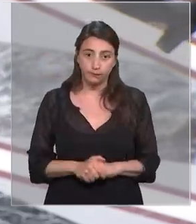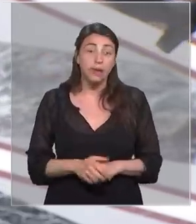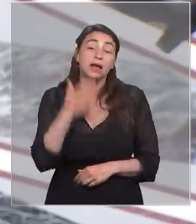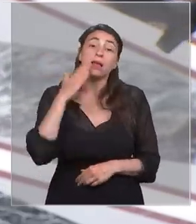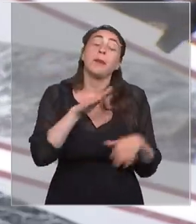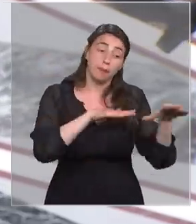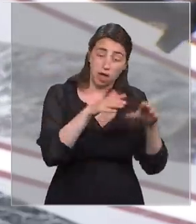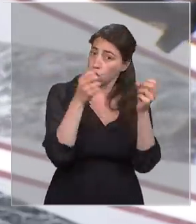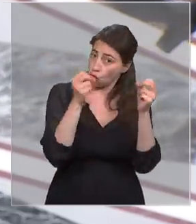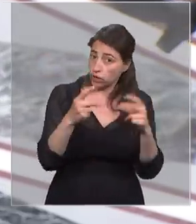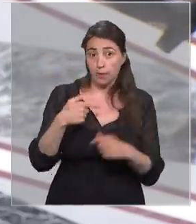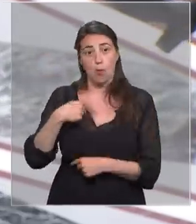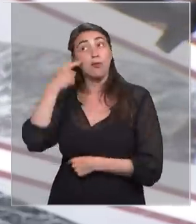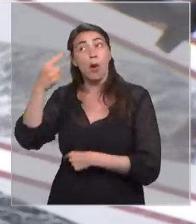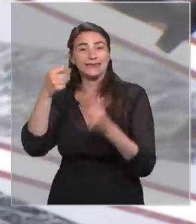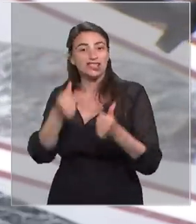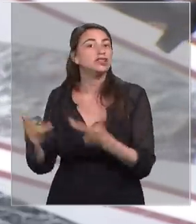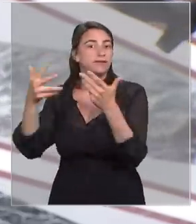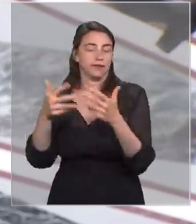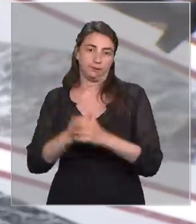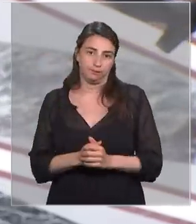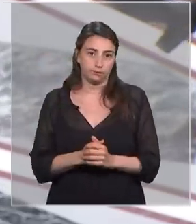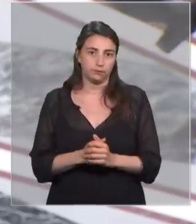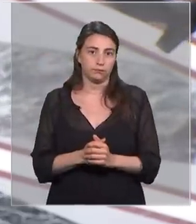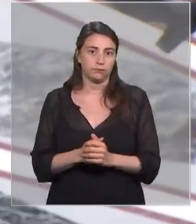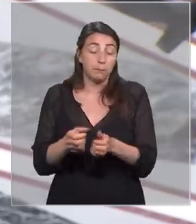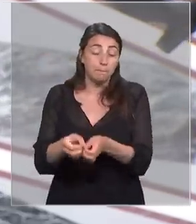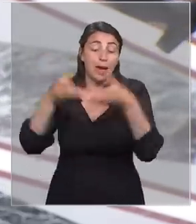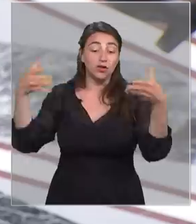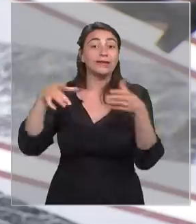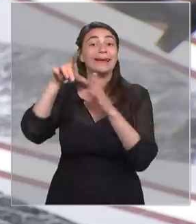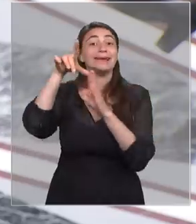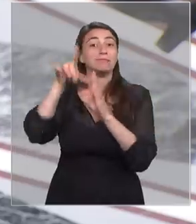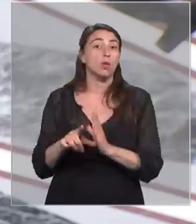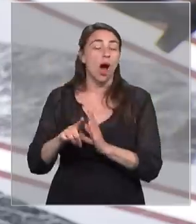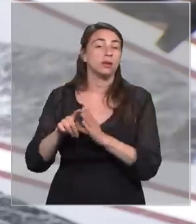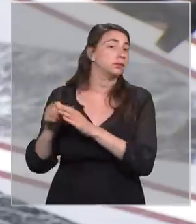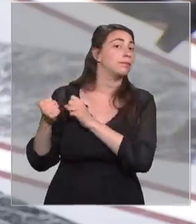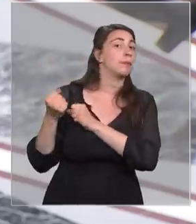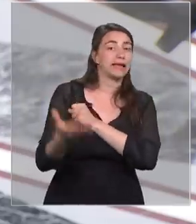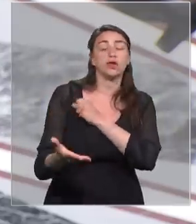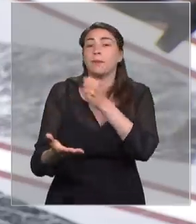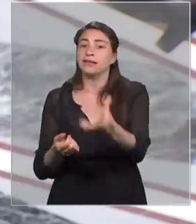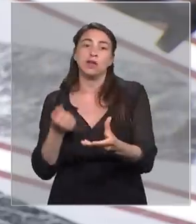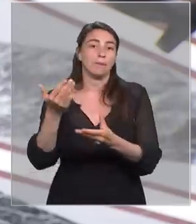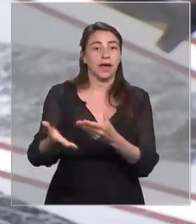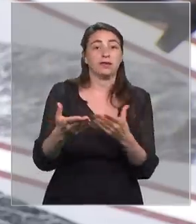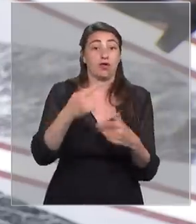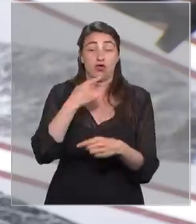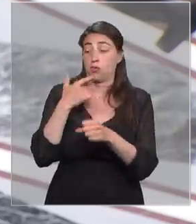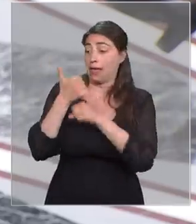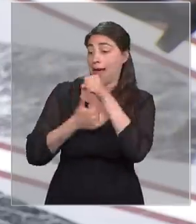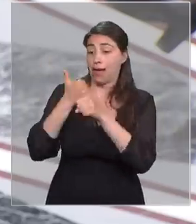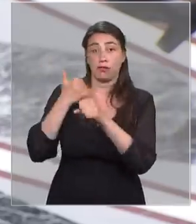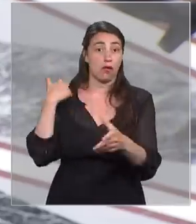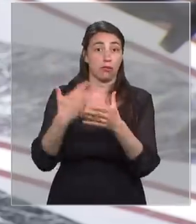chiffres. La plupart des textes qui ont été présentés, l'écrasante majorité des textes qui ont été présentés par la Première ministre et son gouvernement depuis un an, ont été